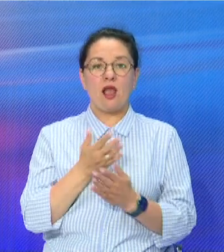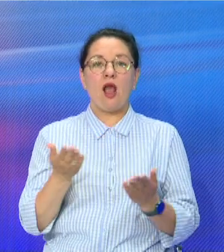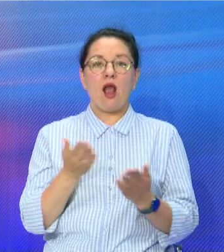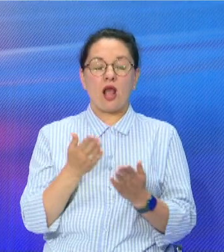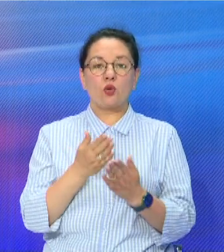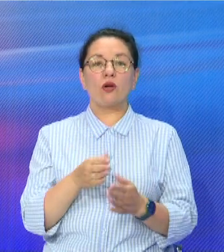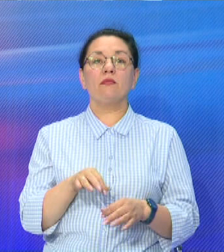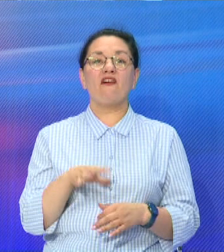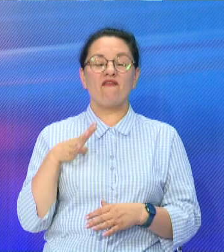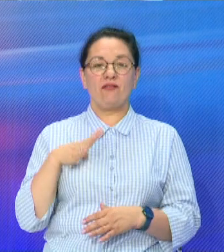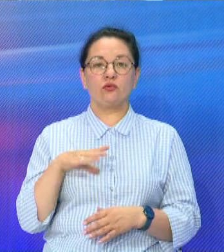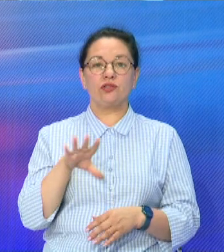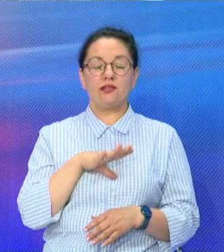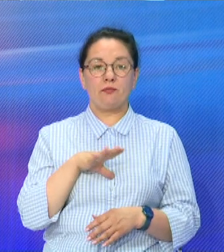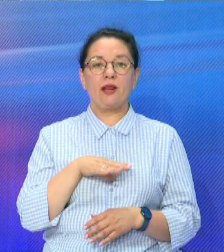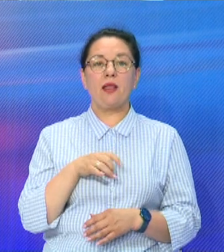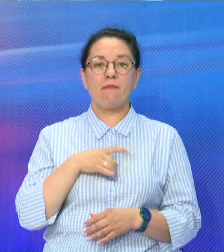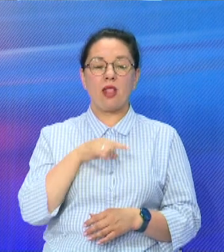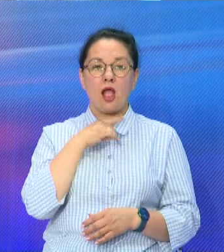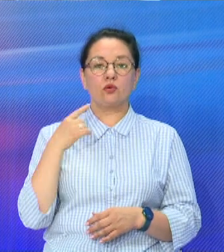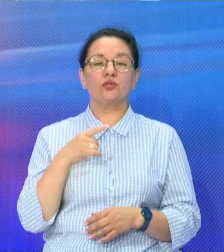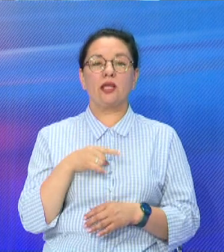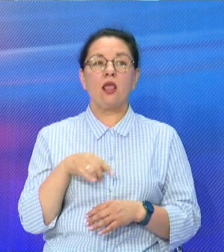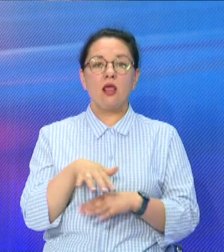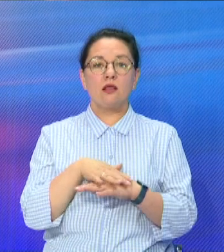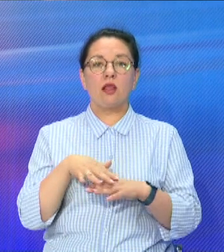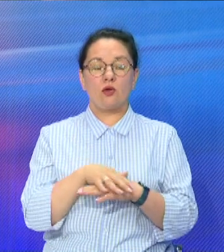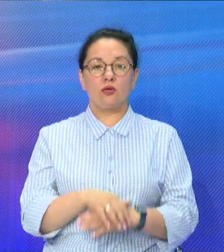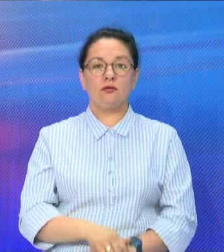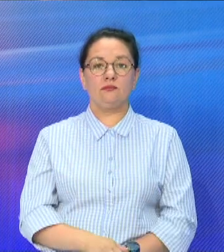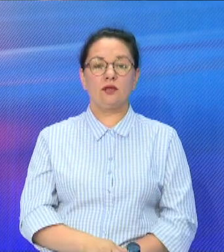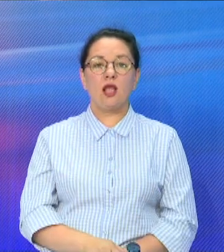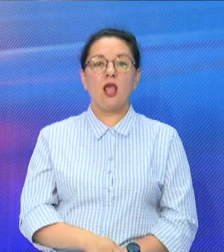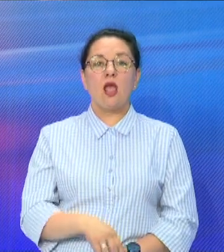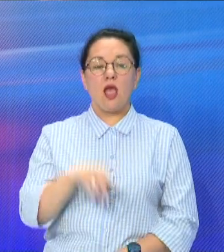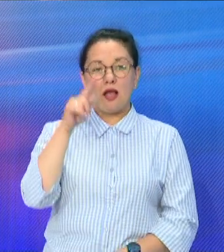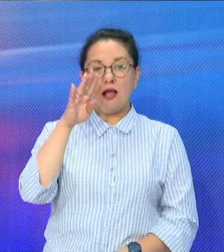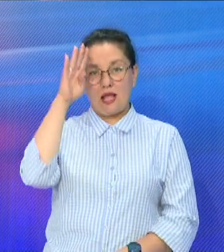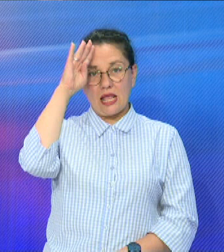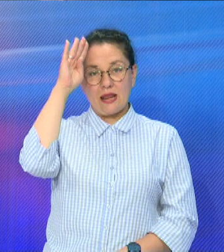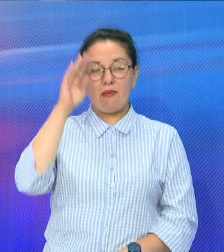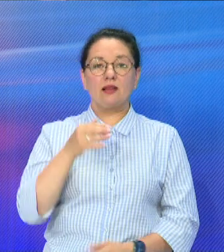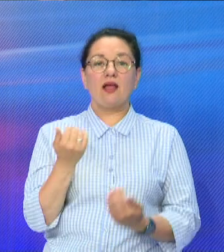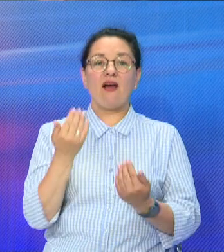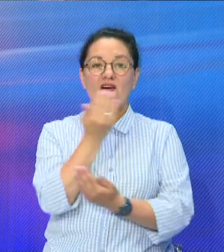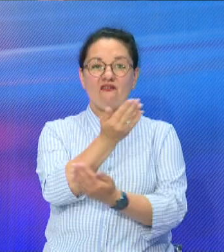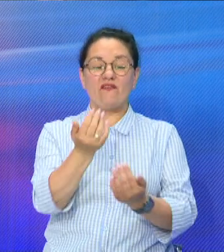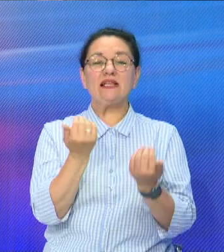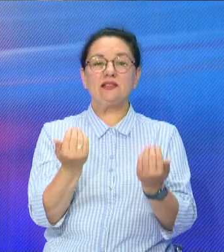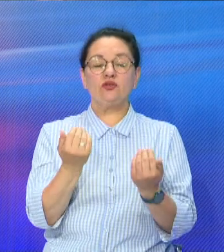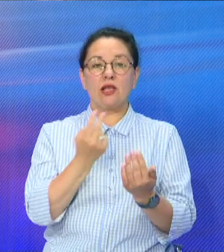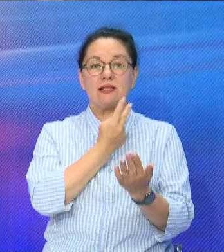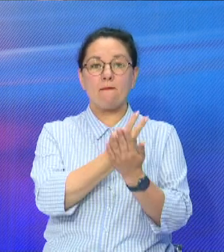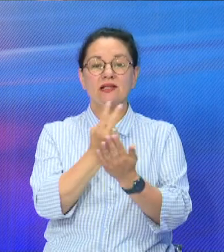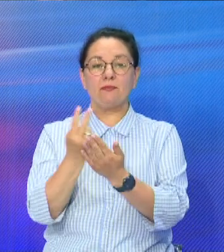белорусскому народу кожная язык вовлекаем мации ребята вы сейчас посмотрели наш